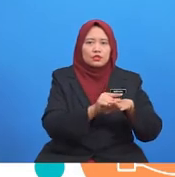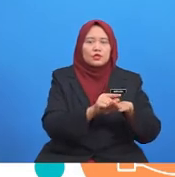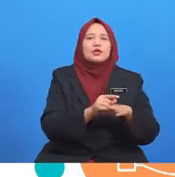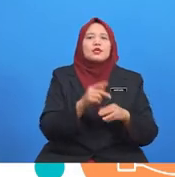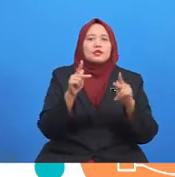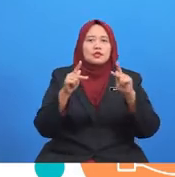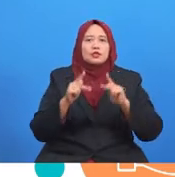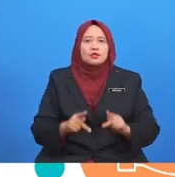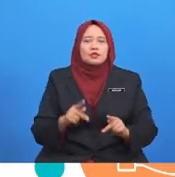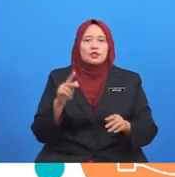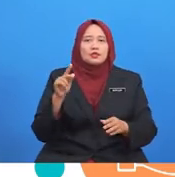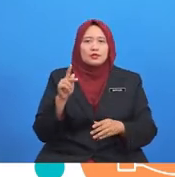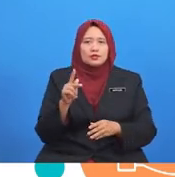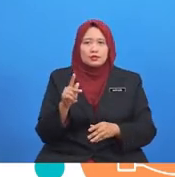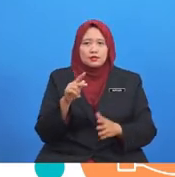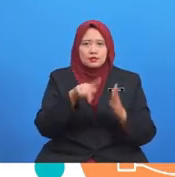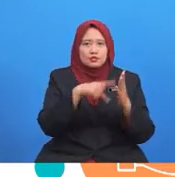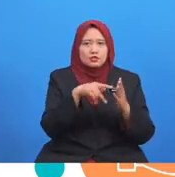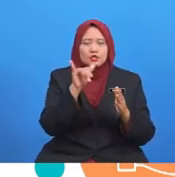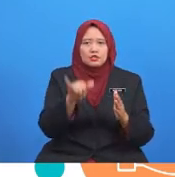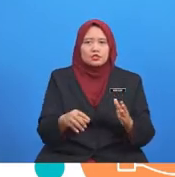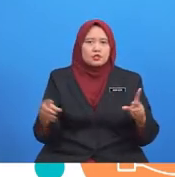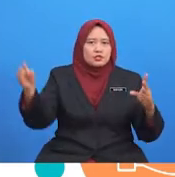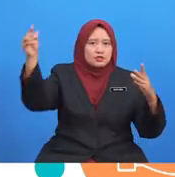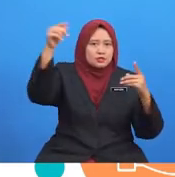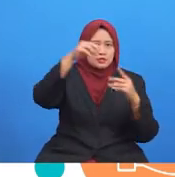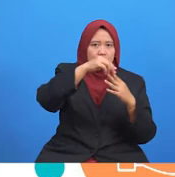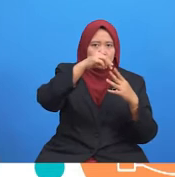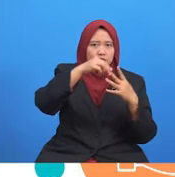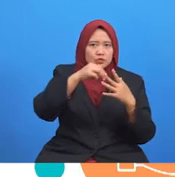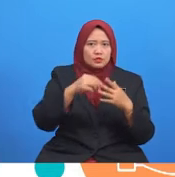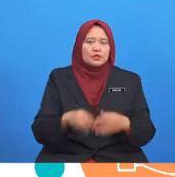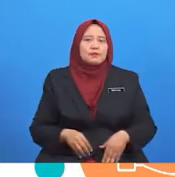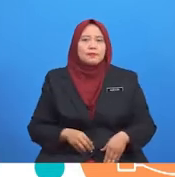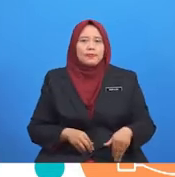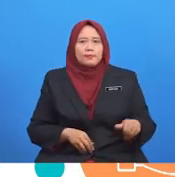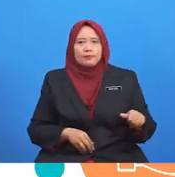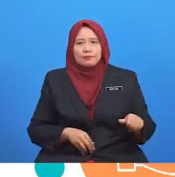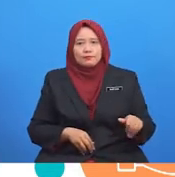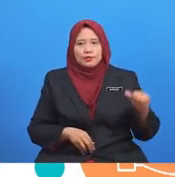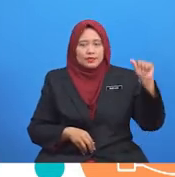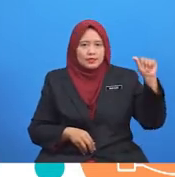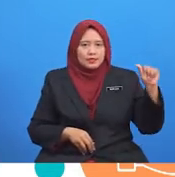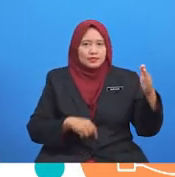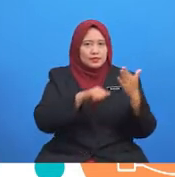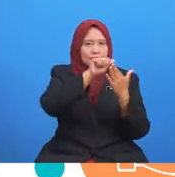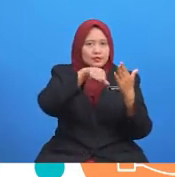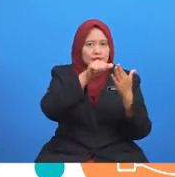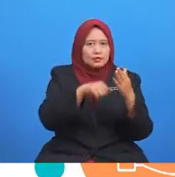Pilih jawapan yang sesuai. A. Menganalisis, B. Mengenal pasti,